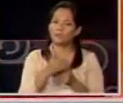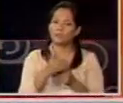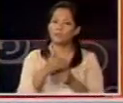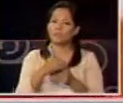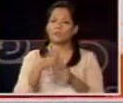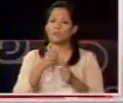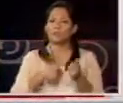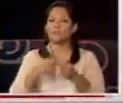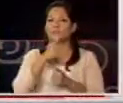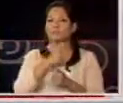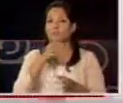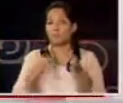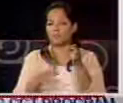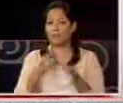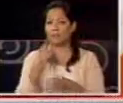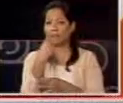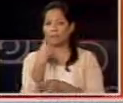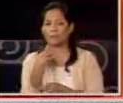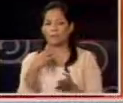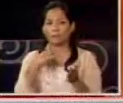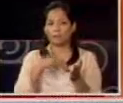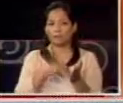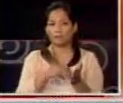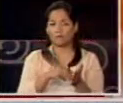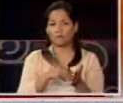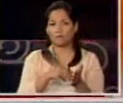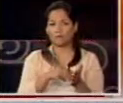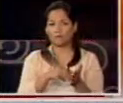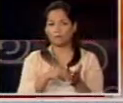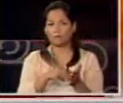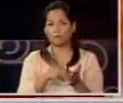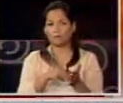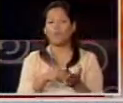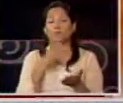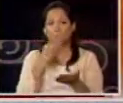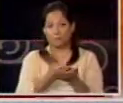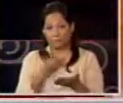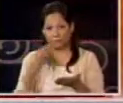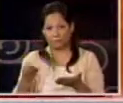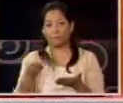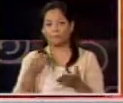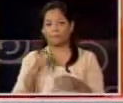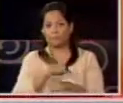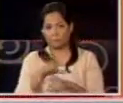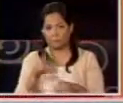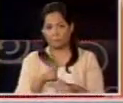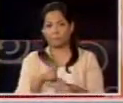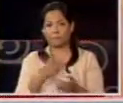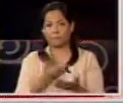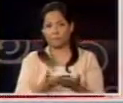ating Chief Justice ng 11 million para po bumili